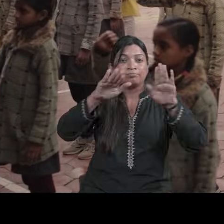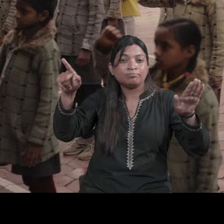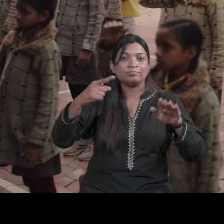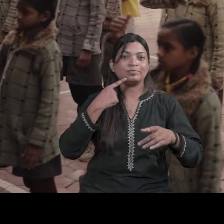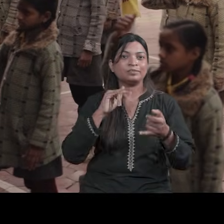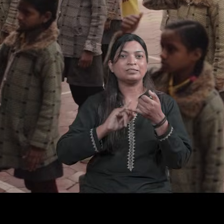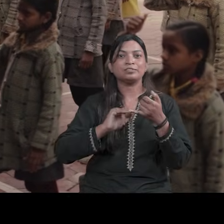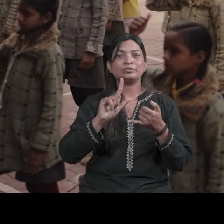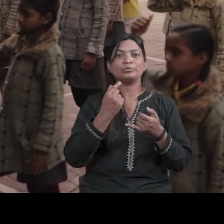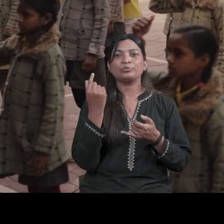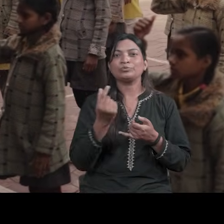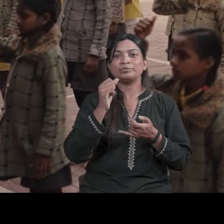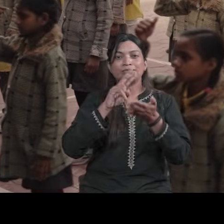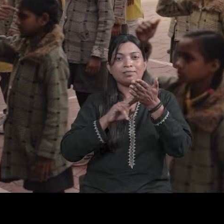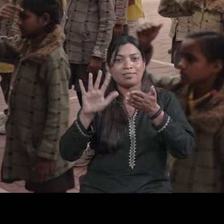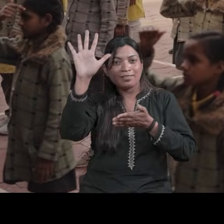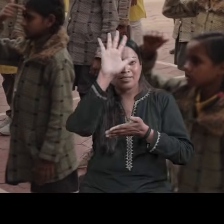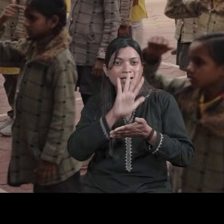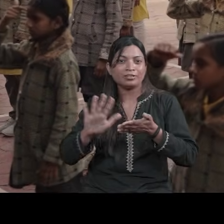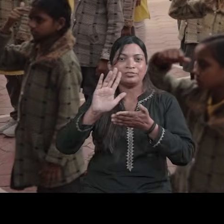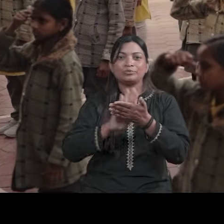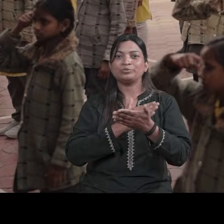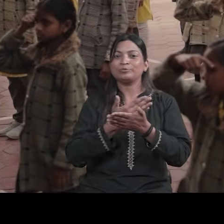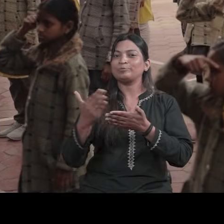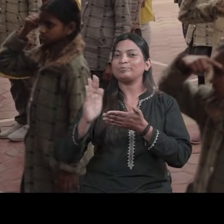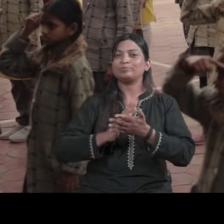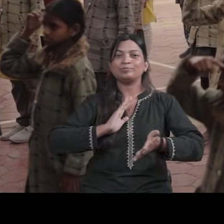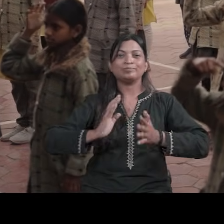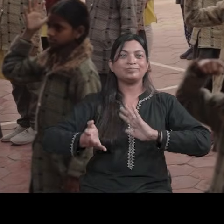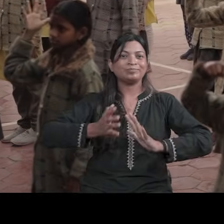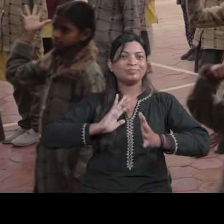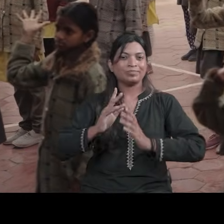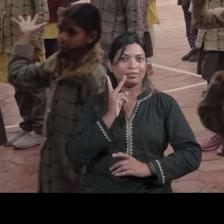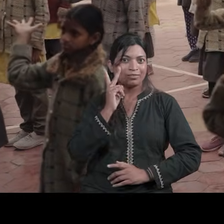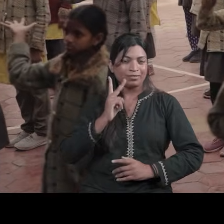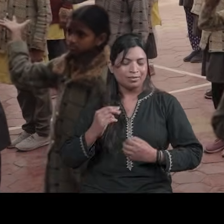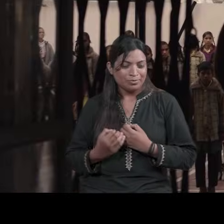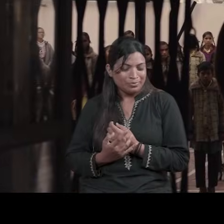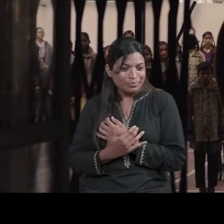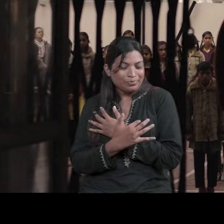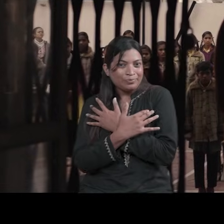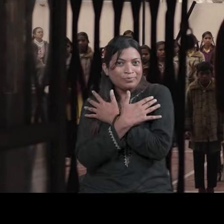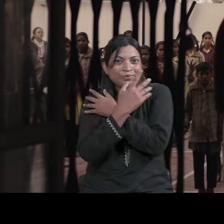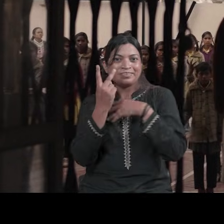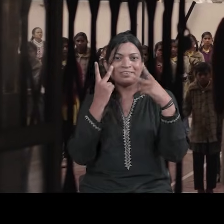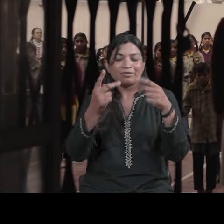हैं तो मुझे लगता है कि मैं अपने भाई को सच्ची श्रद्धांजलि दे रहा हूँ। मेरे रोंगटे खड़े हो जाते हैं।